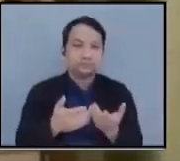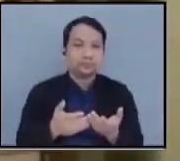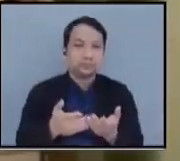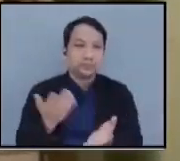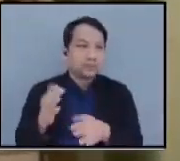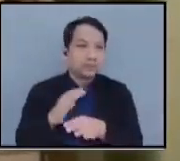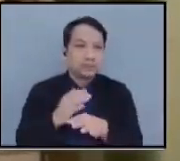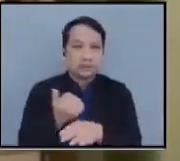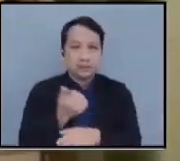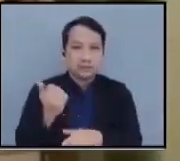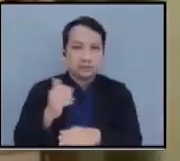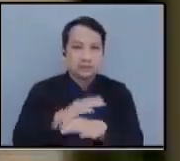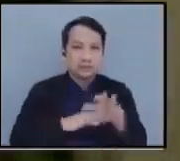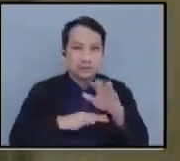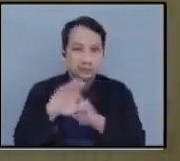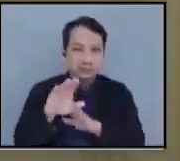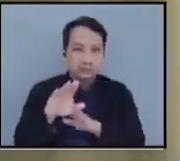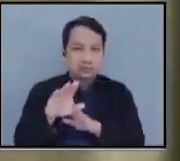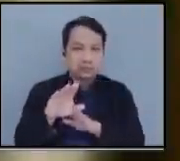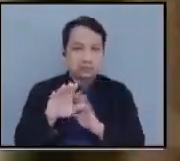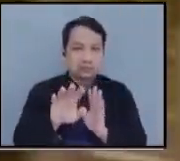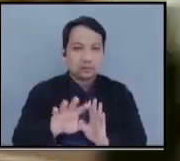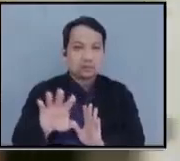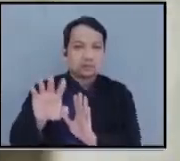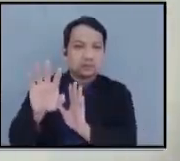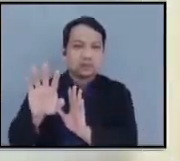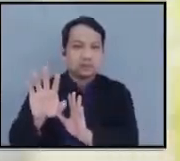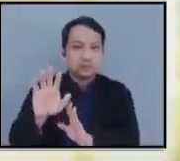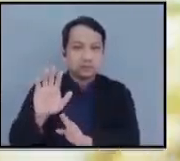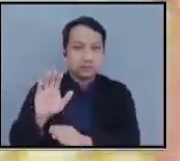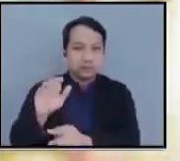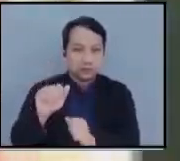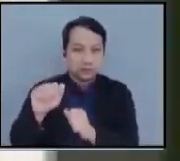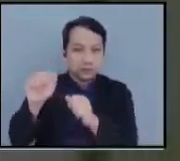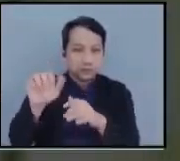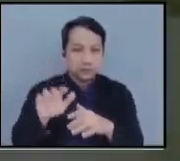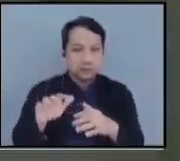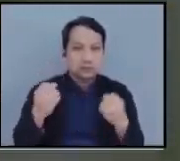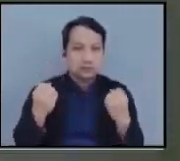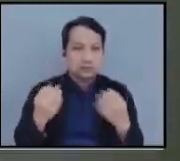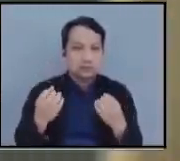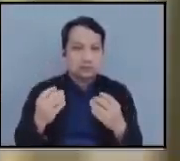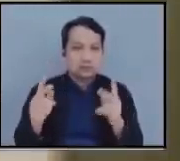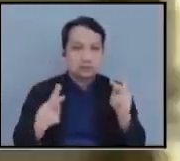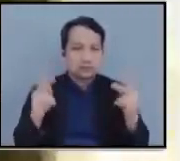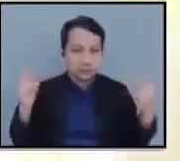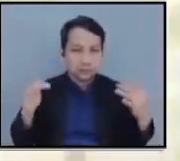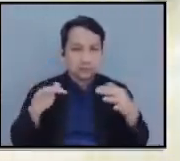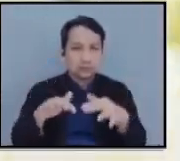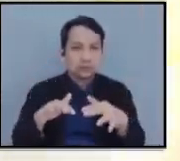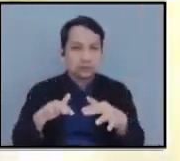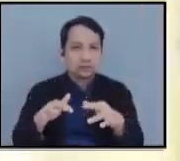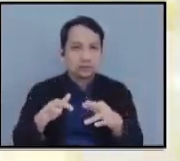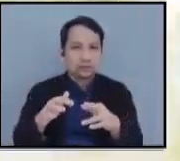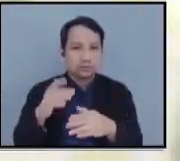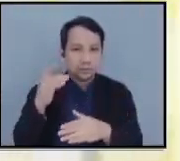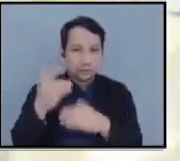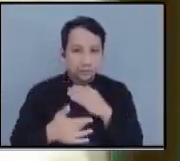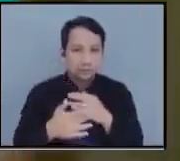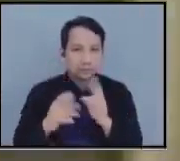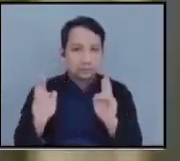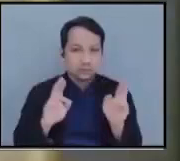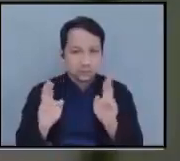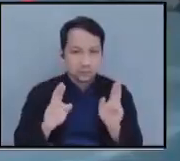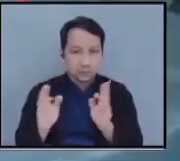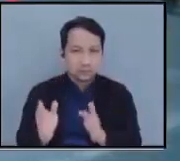panata inaasahan ng City government ang Antipolo ang dagsa ng mga tao kaya maagang naglatag ang lungsod ng kanilang paghahanda malaki na ang